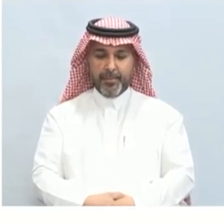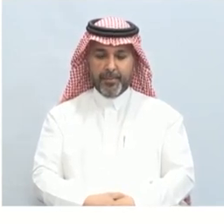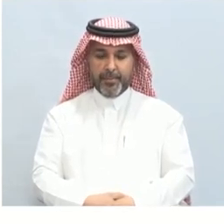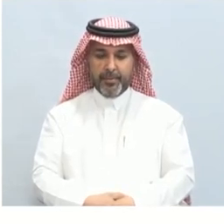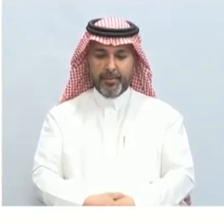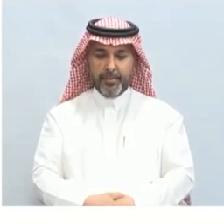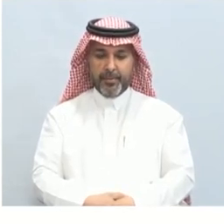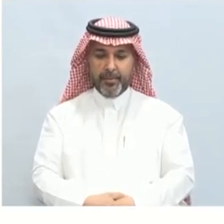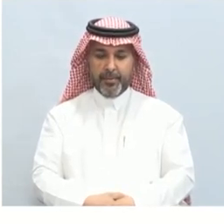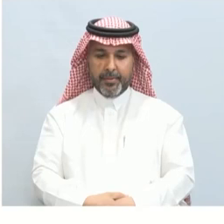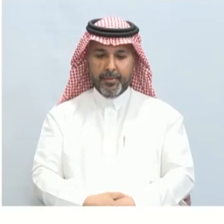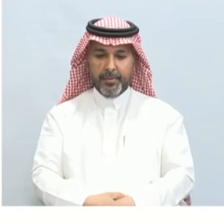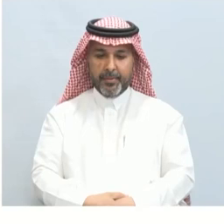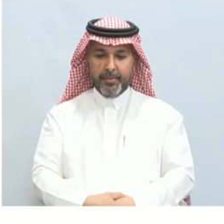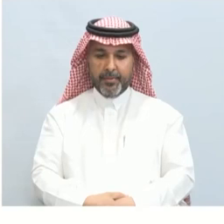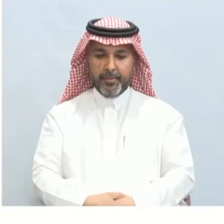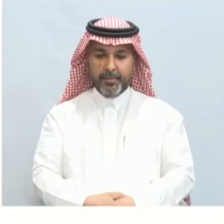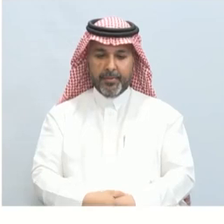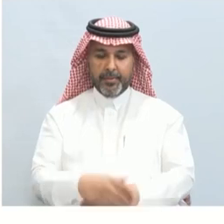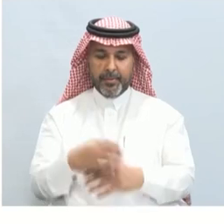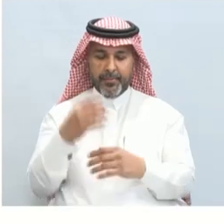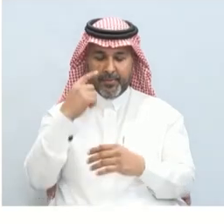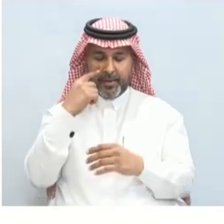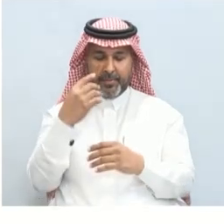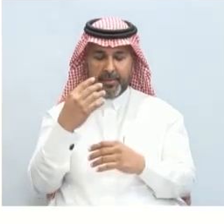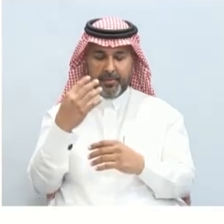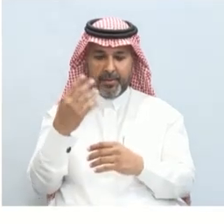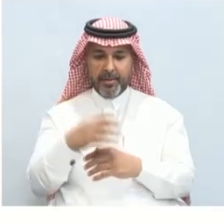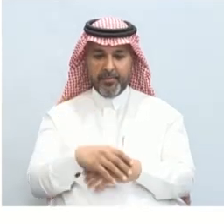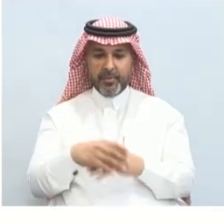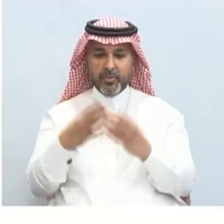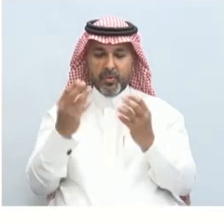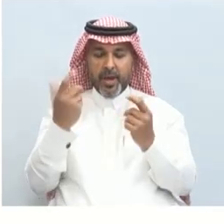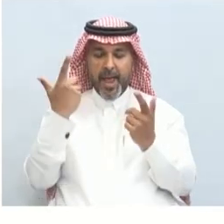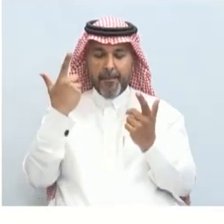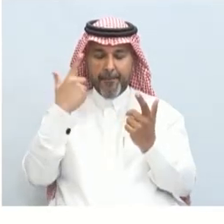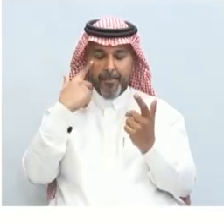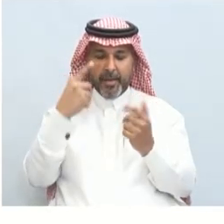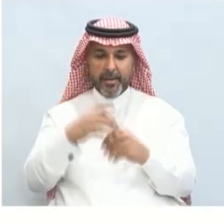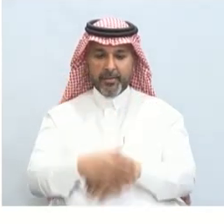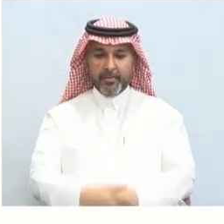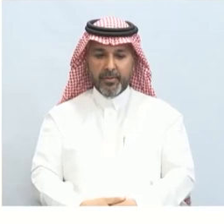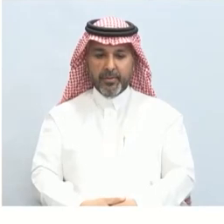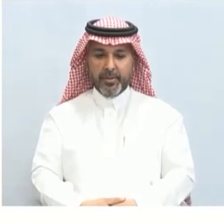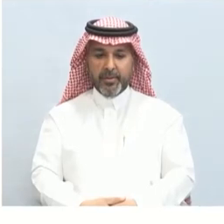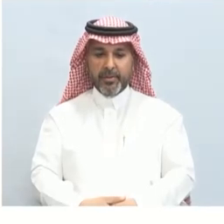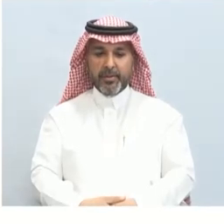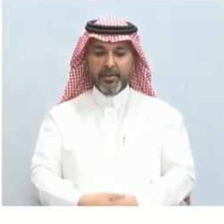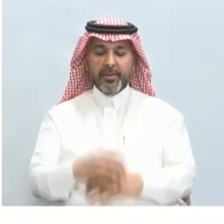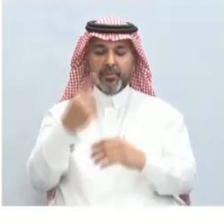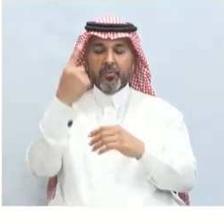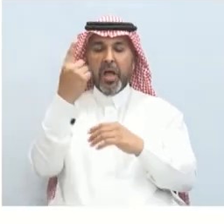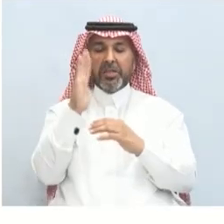شكل واحد من اصل 24 شكل وبالتالي حيكون الاحتمال يساوي كم الاحتمال حيسا واحد من